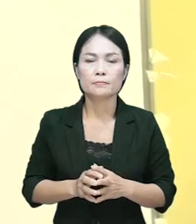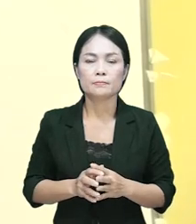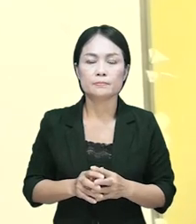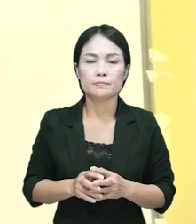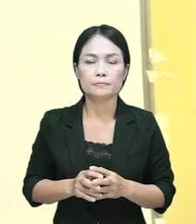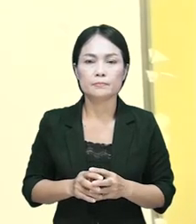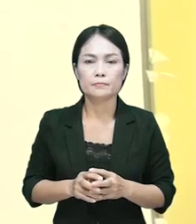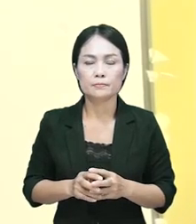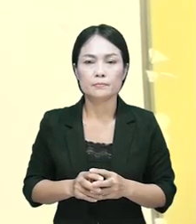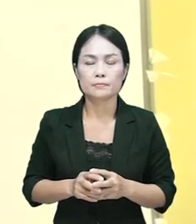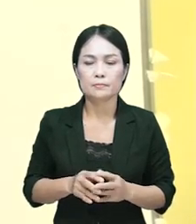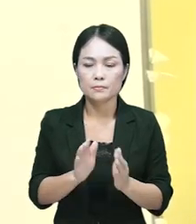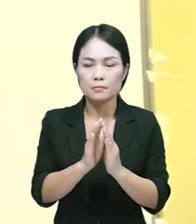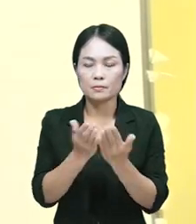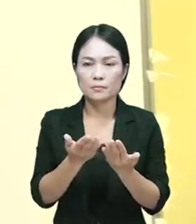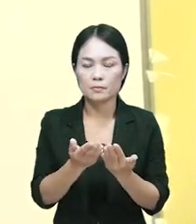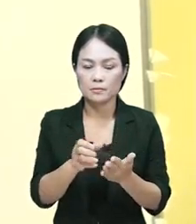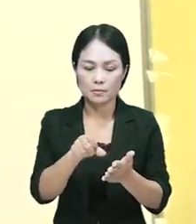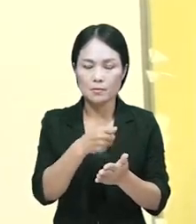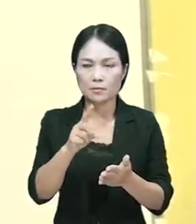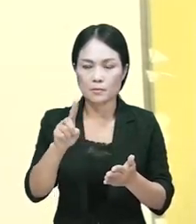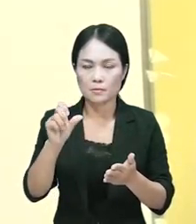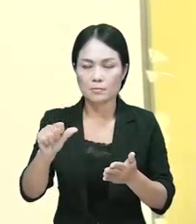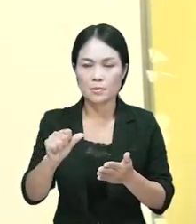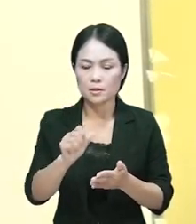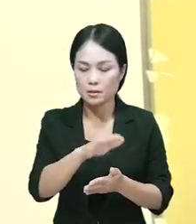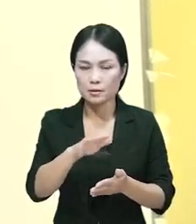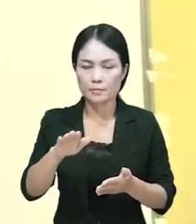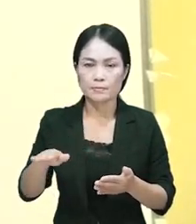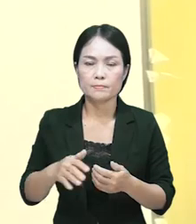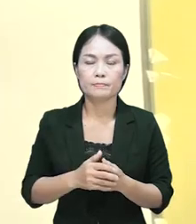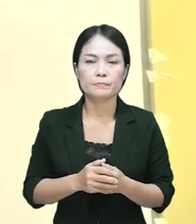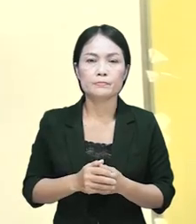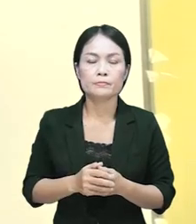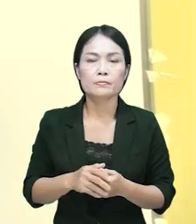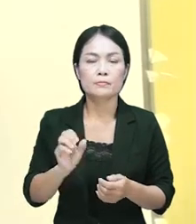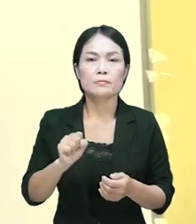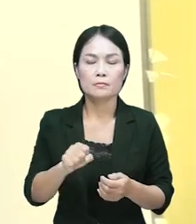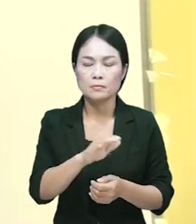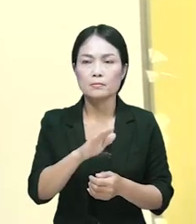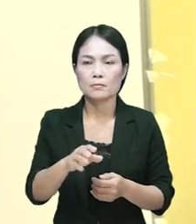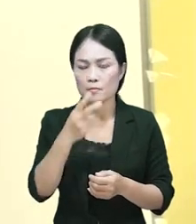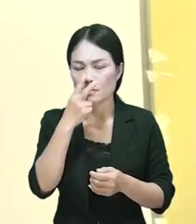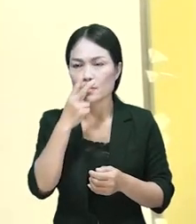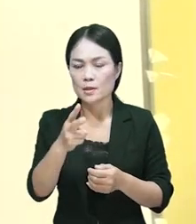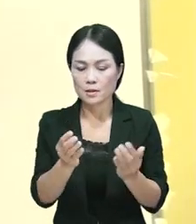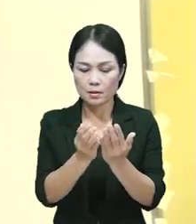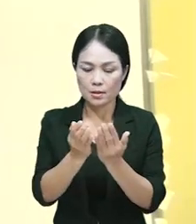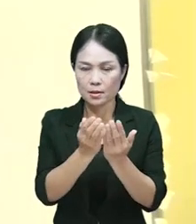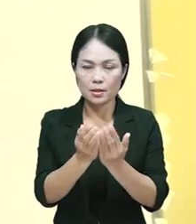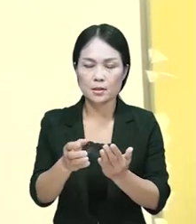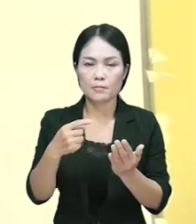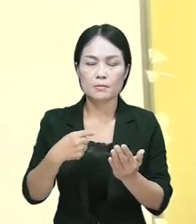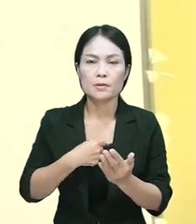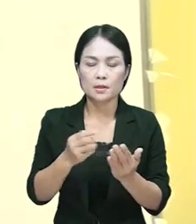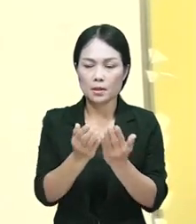សិភើទំព័រទី100កូន ចាសុំកូនអានមុនអ្នកគ្រូកូនអានឲ្យខ្លួនឯ